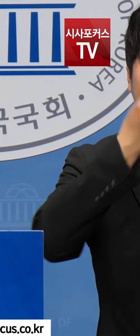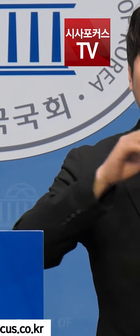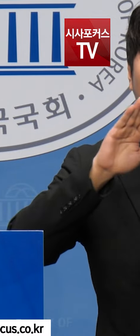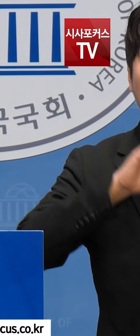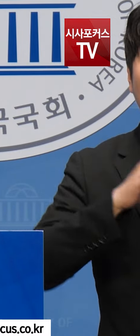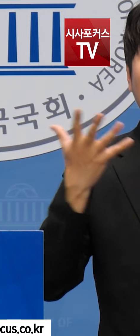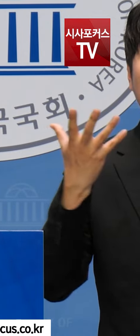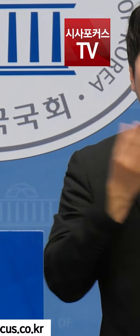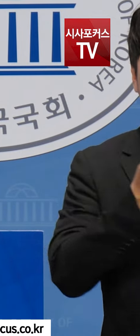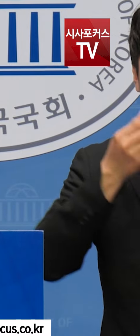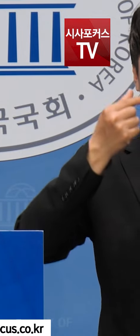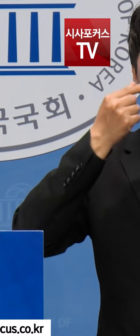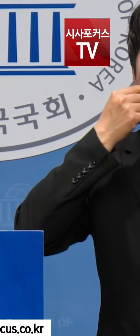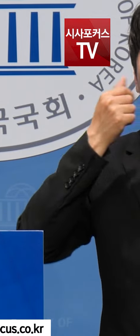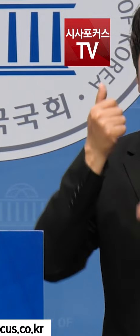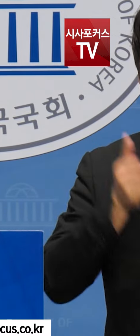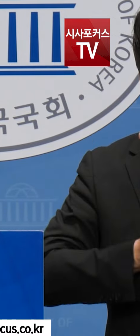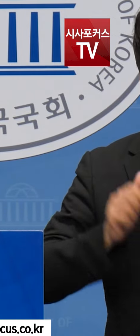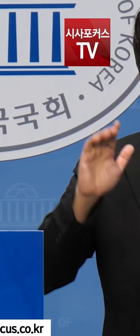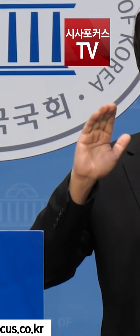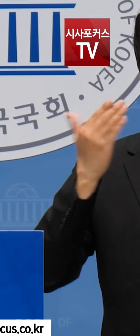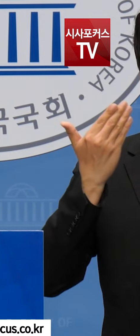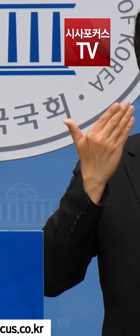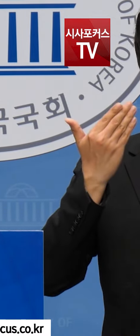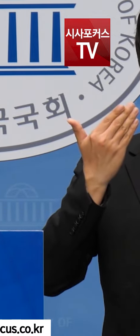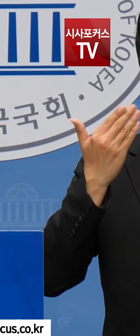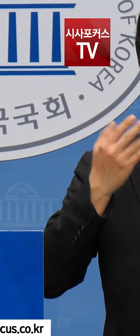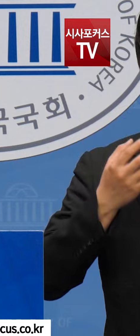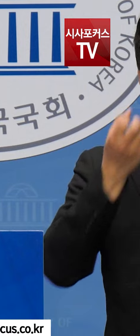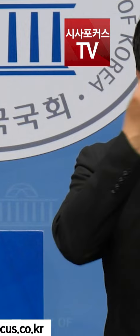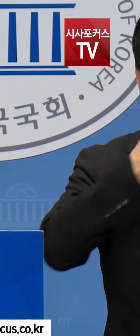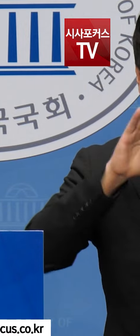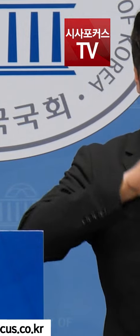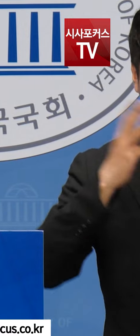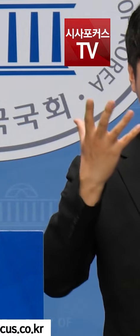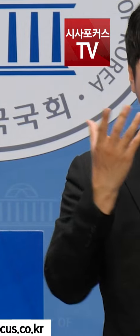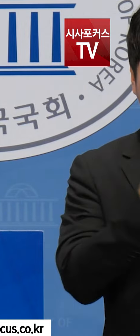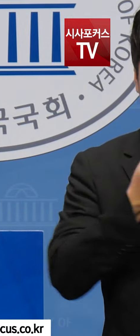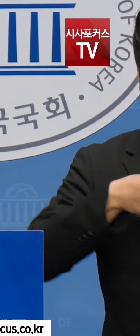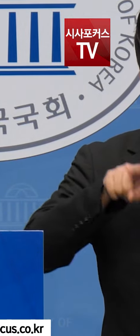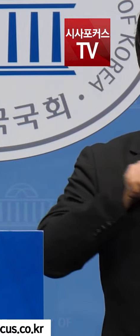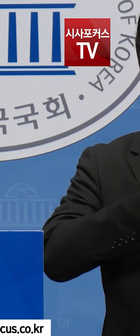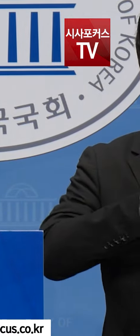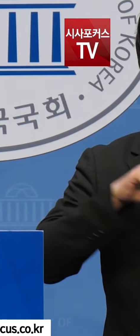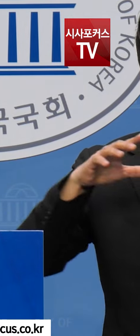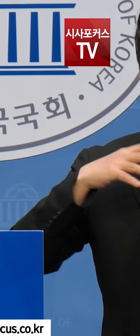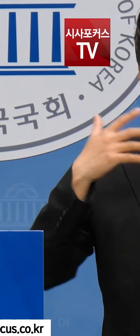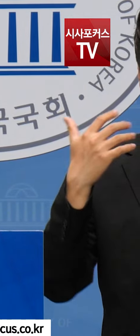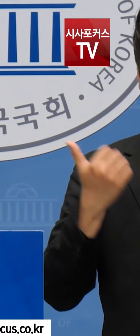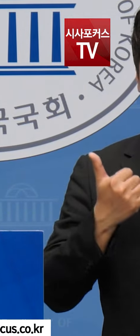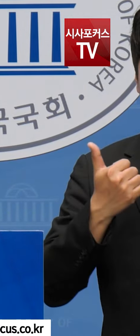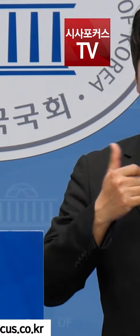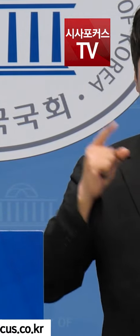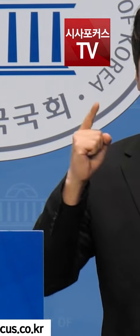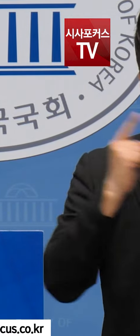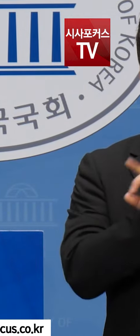못했습니다. 많은 국민들과 민주당원들이 개혁 완수를 위해 국회를 바꿔야 한다고 요구하고